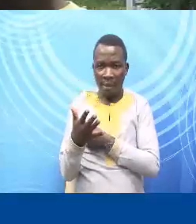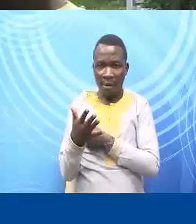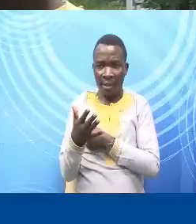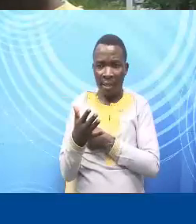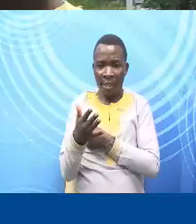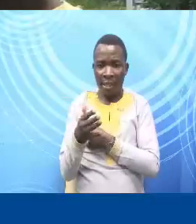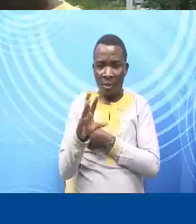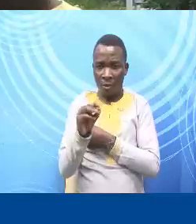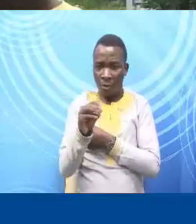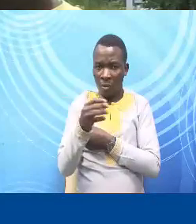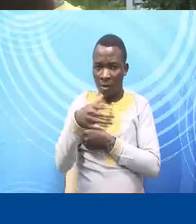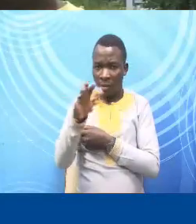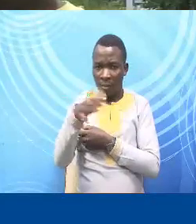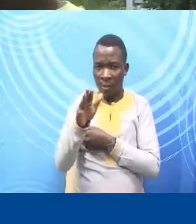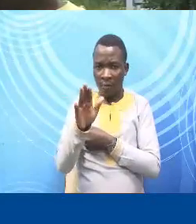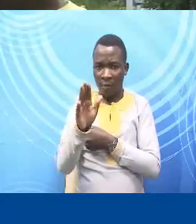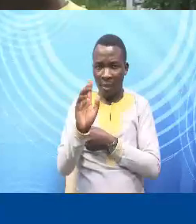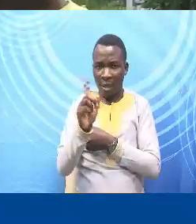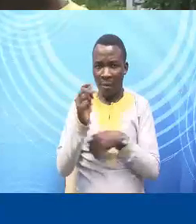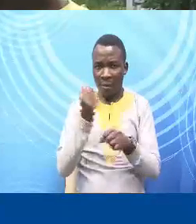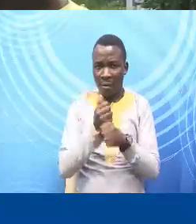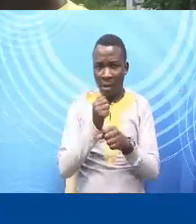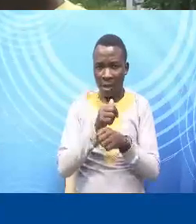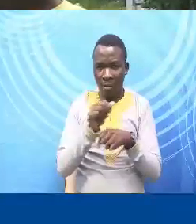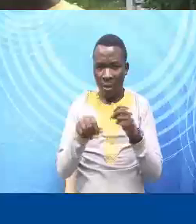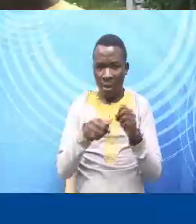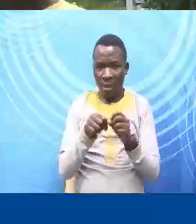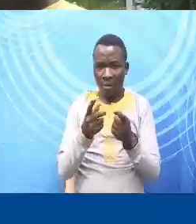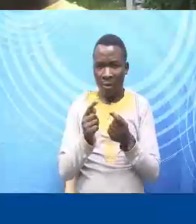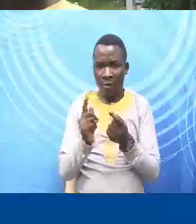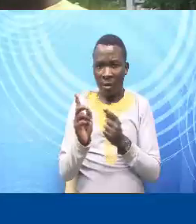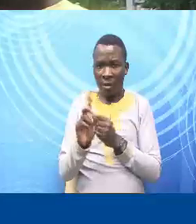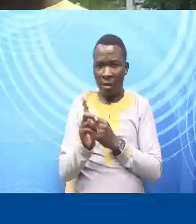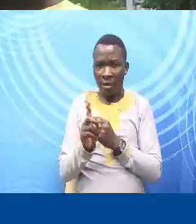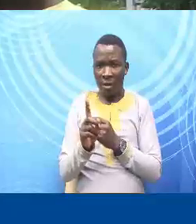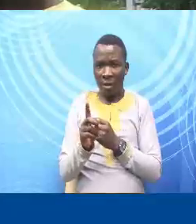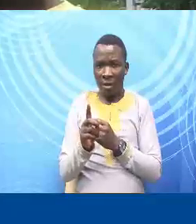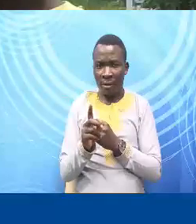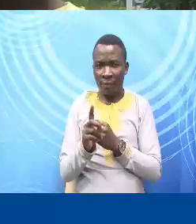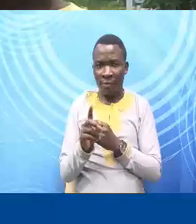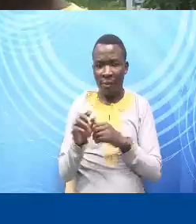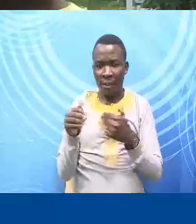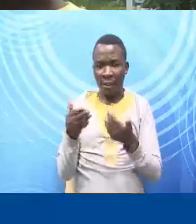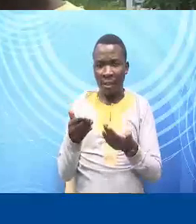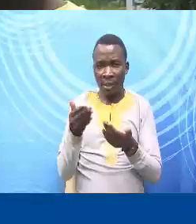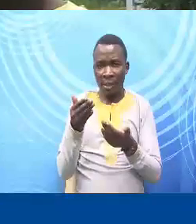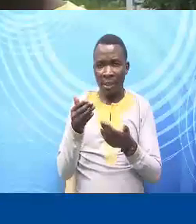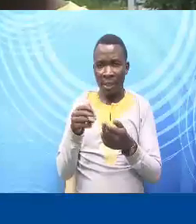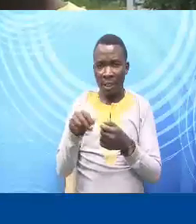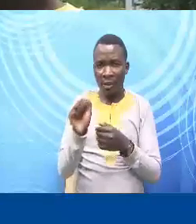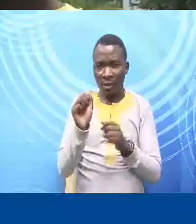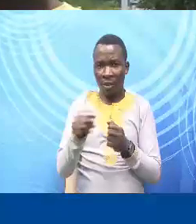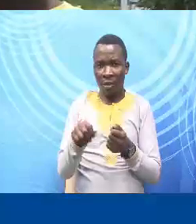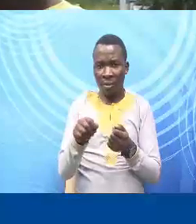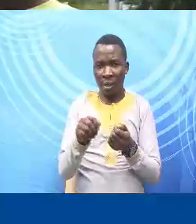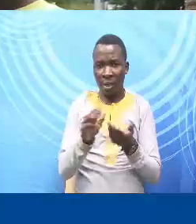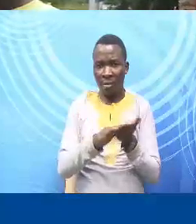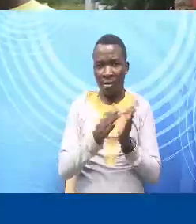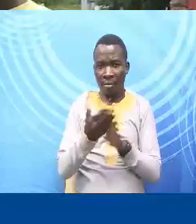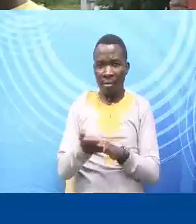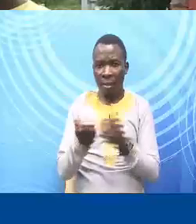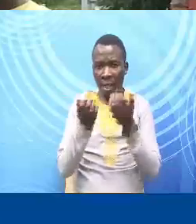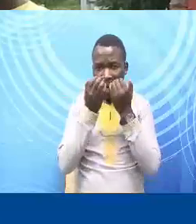roi pinel contre facteur nago giye nkora ku bijyanye n'amafaranga ya iyi wayikora hiki wayikorera iki iyo ngiye shobora kuyigira ikigori but